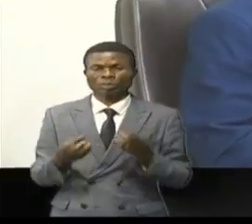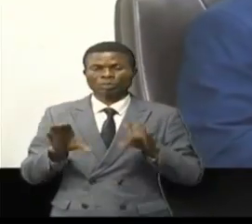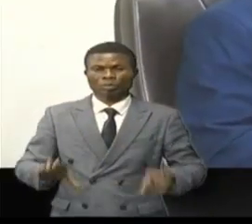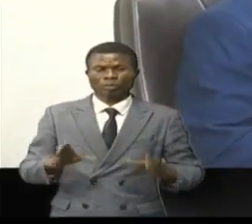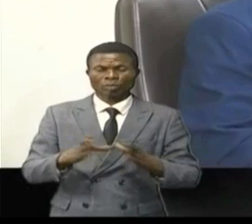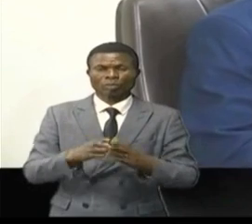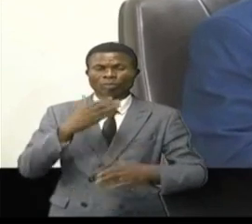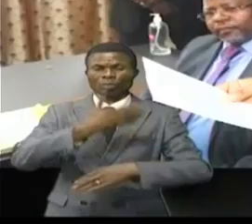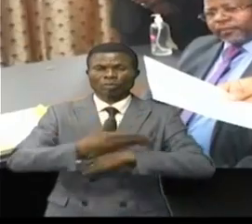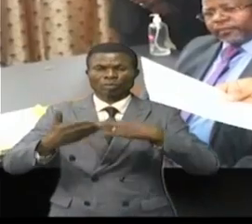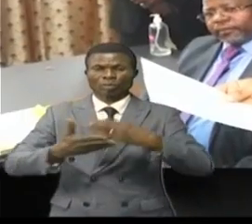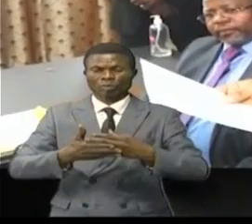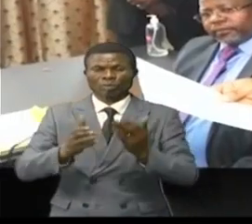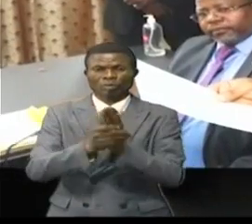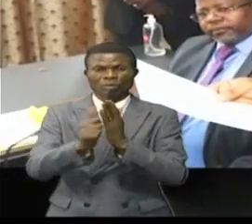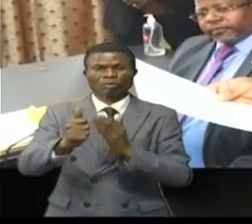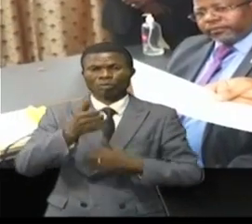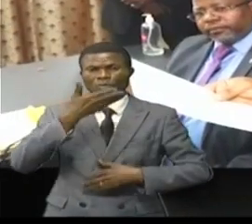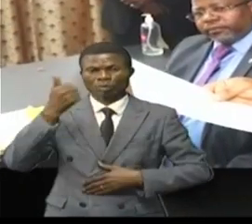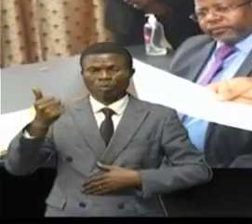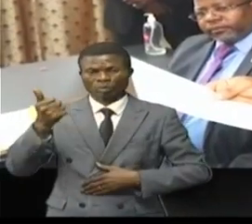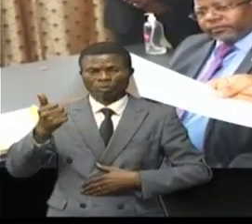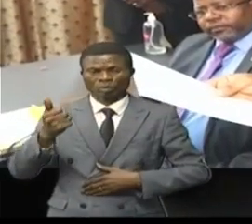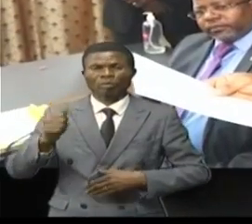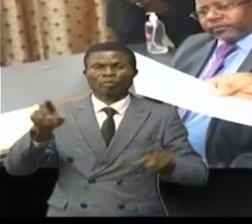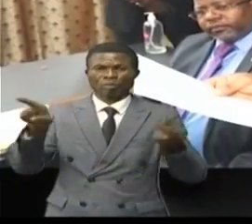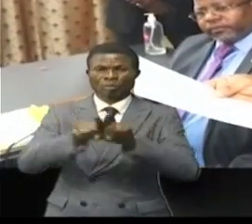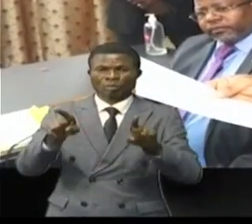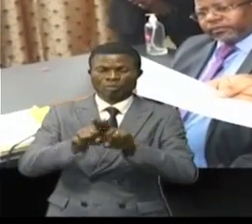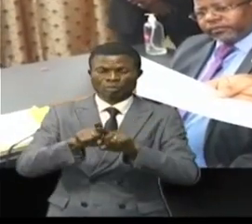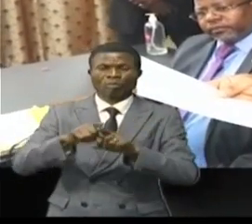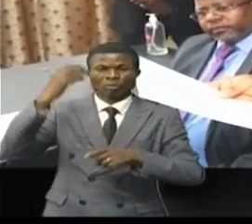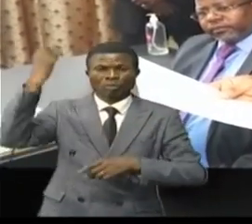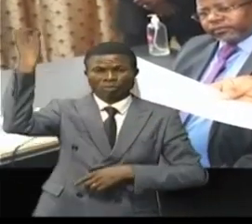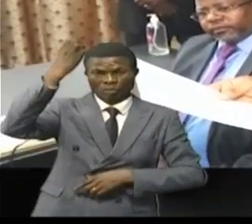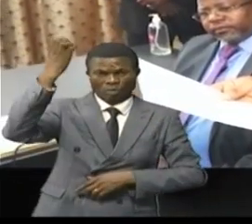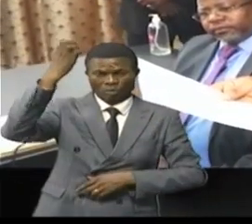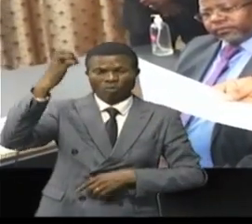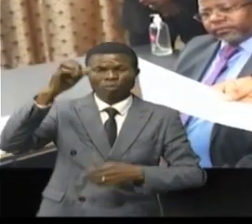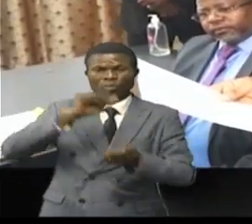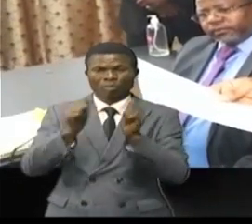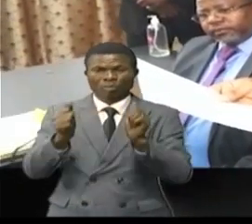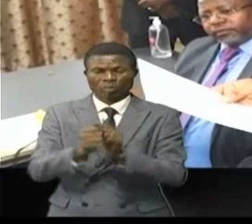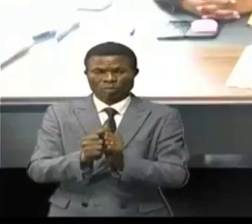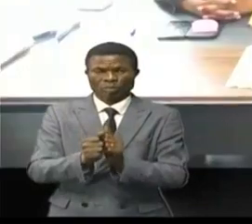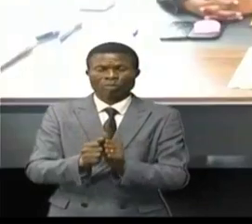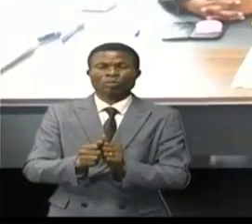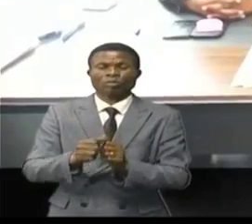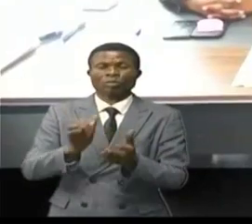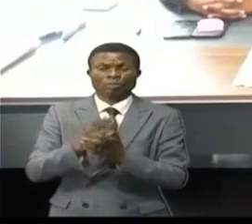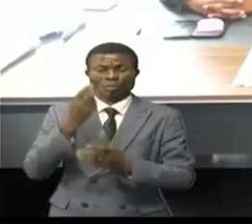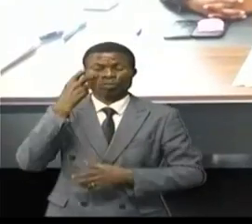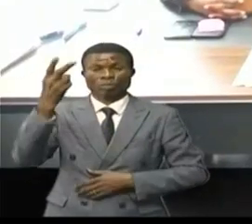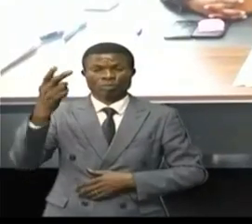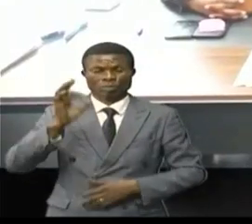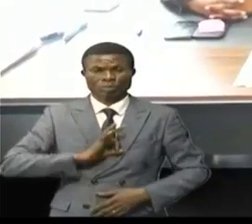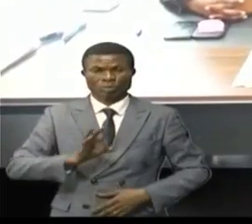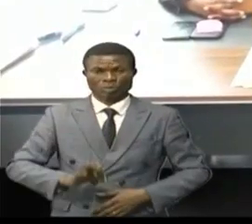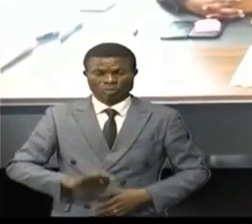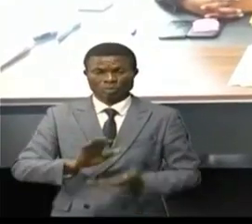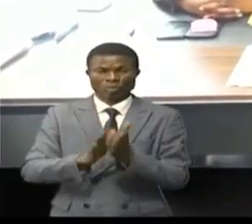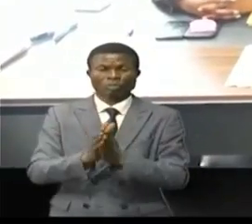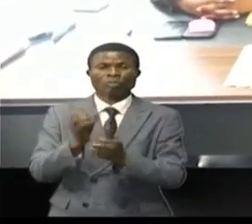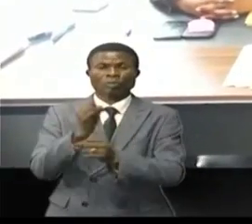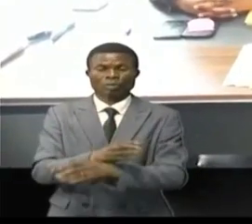des infrastructures de bonne qualité répondant aux normes internationales dans le cadre de la matérialisation de la vision du président de la